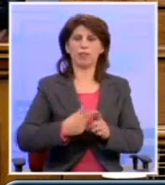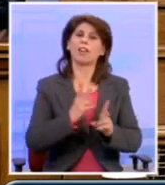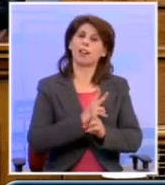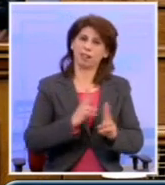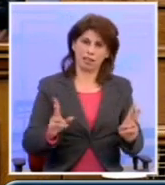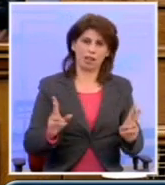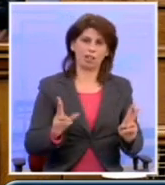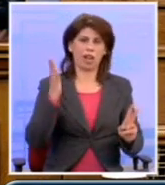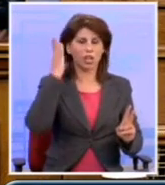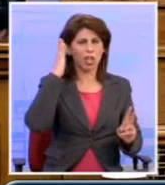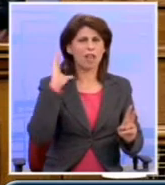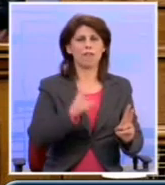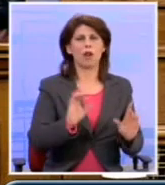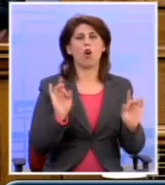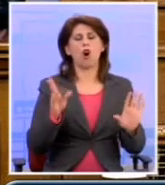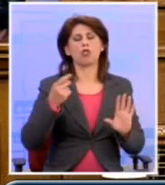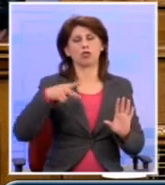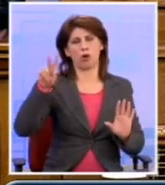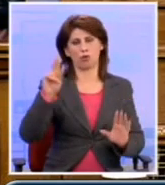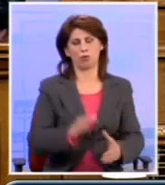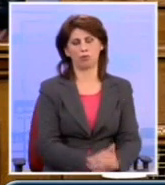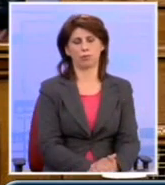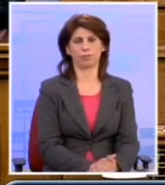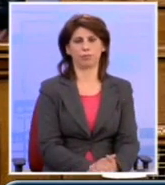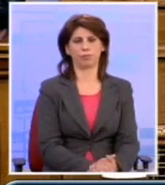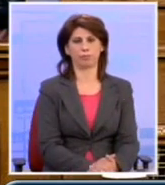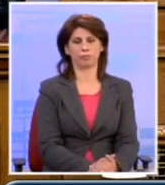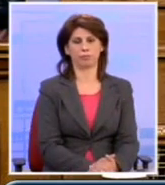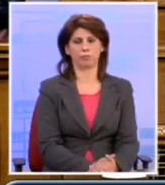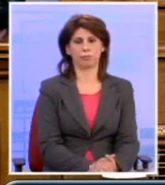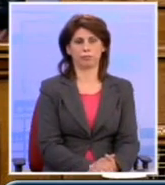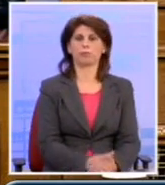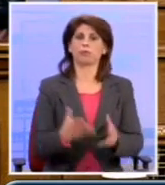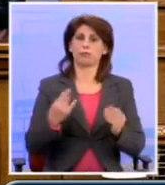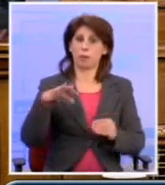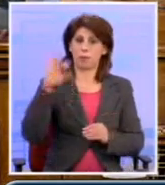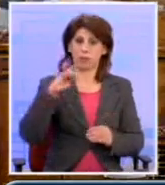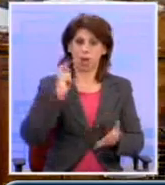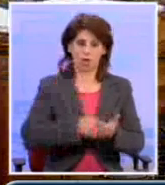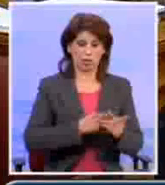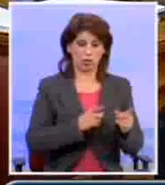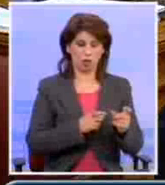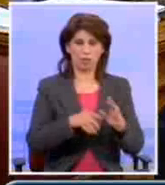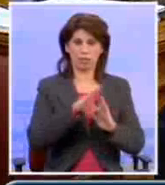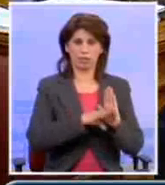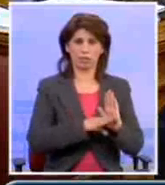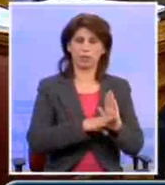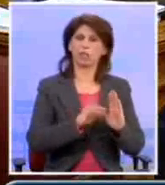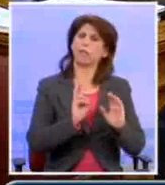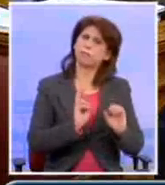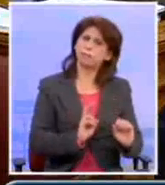καθαρό κεφάλαιο χωρίς τους τόκους. Σε πολλές περιπτώσεις αγοράζουμε οπλικά συστήματα που είτε